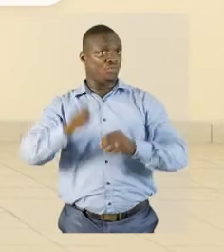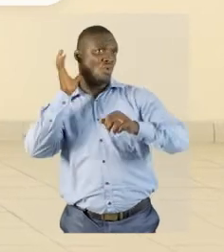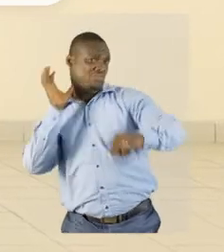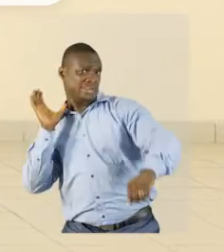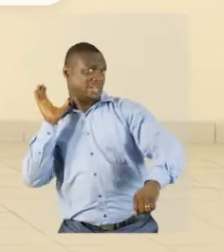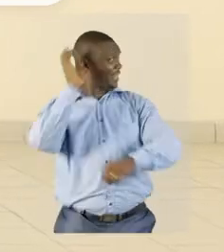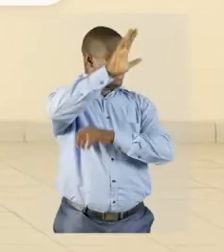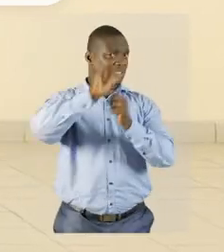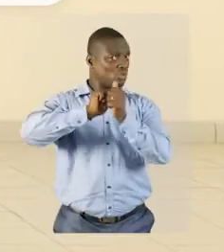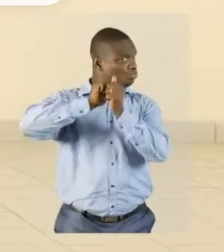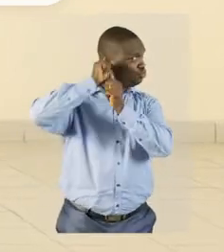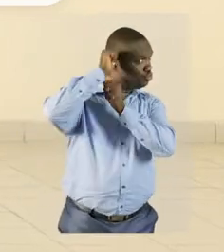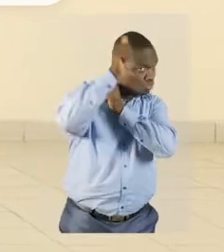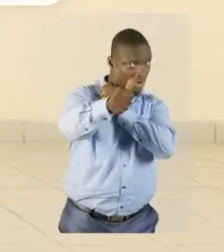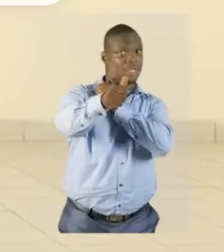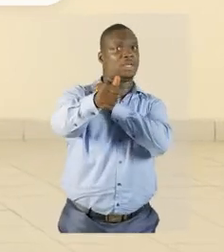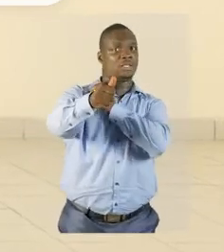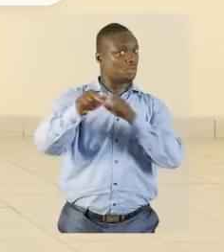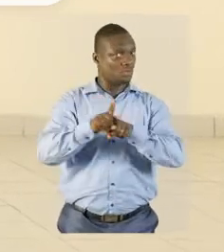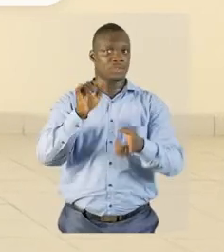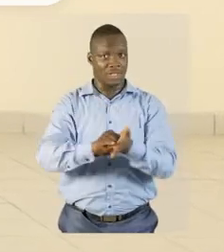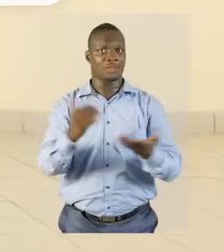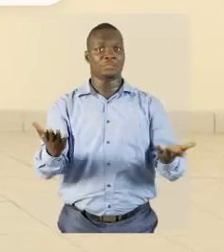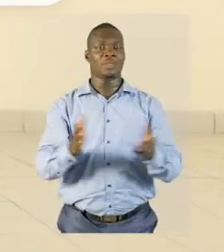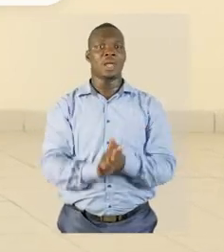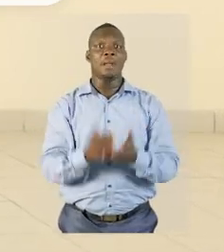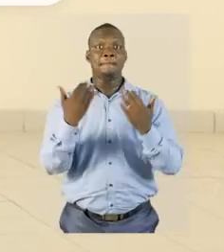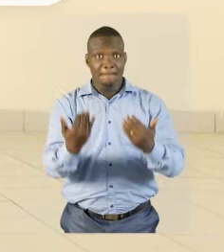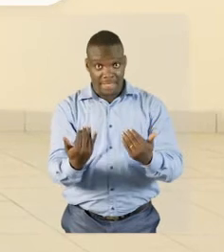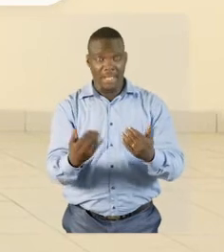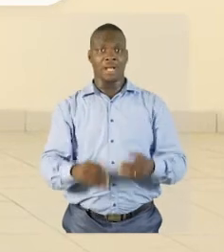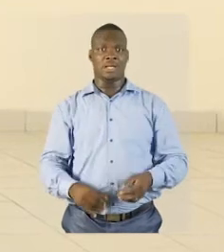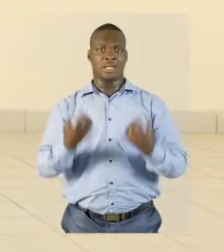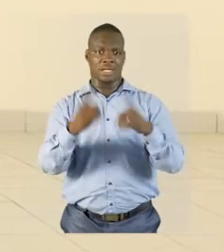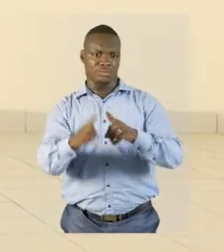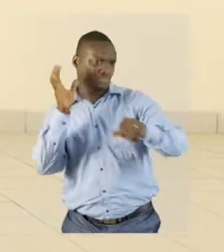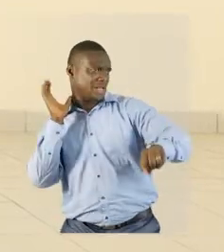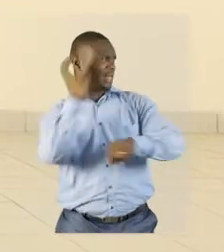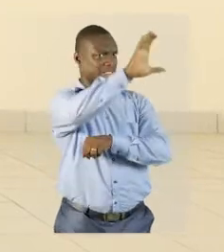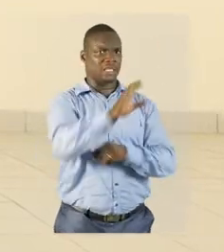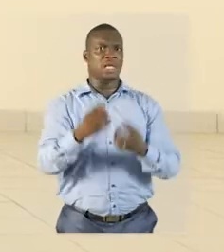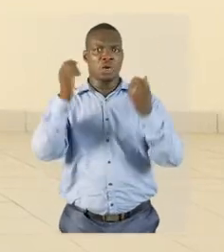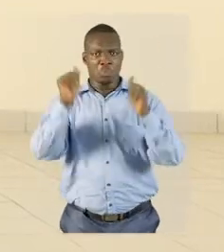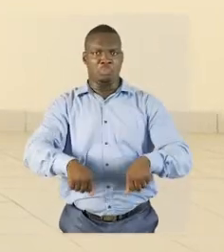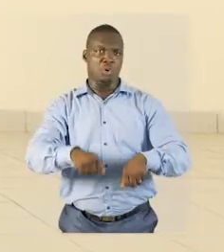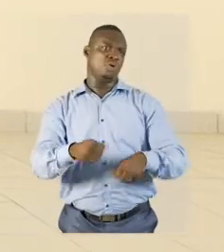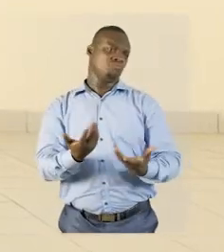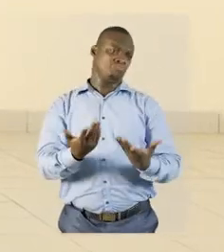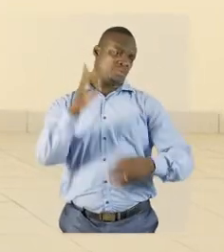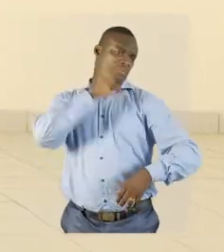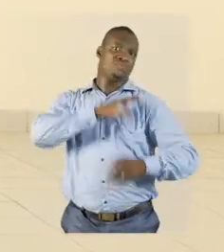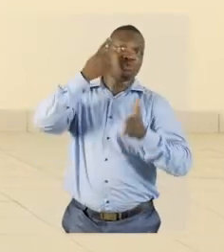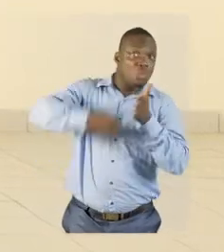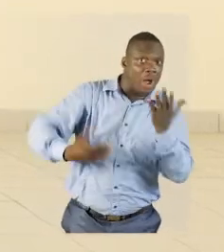consiste à projeter l'engin le plus loin possible. Et qu'est-ce que le lancer peut nous apporter? Le lancer, ça nous permet de développer la